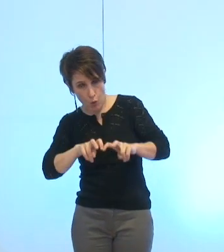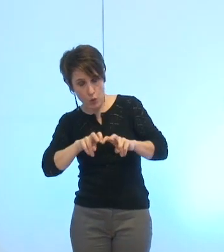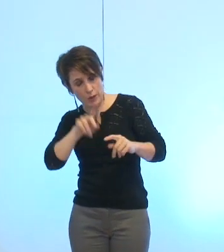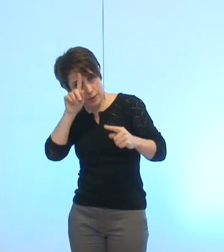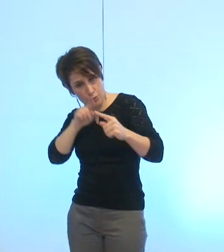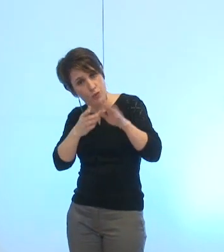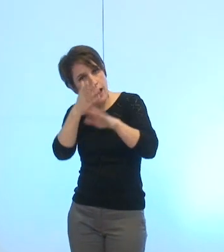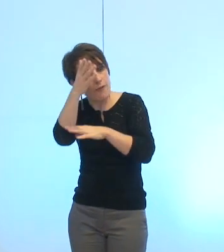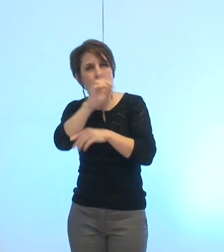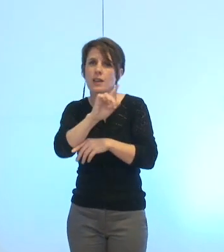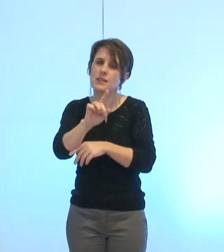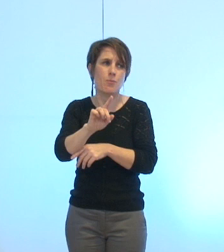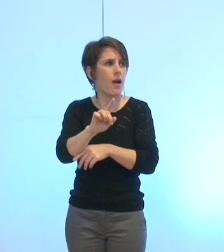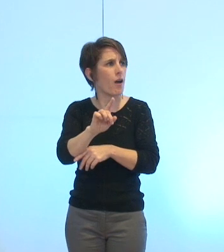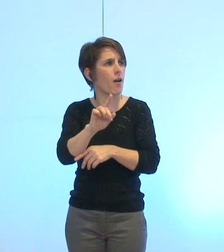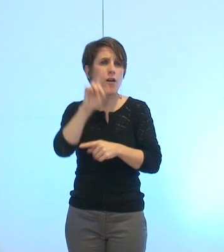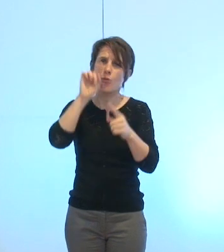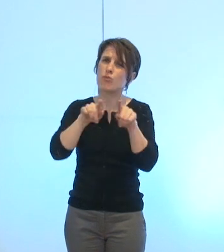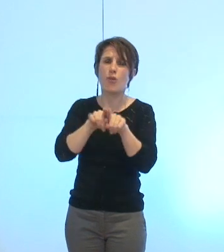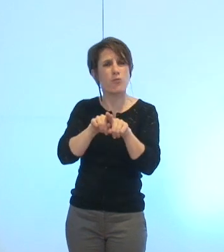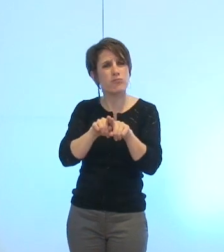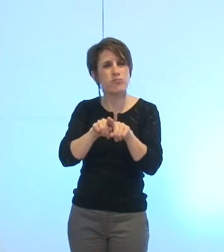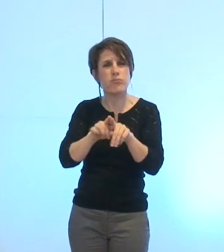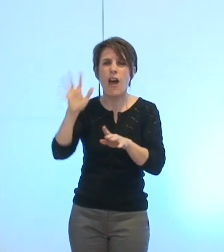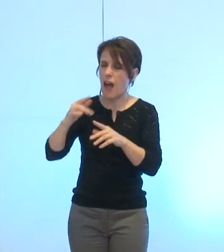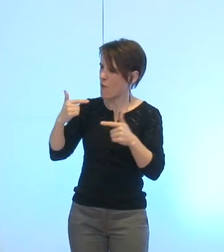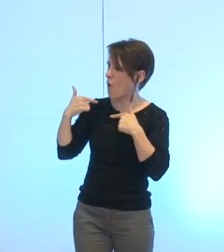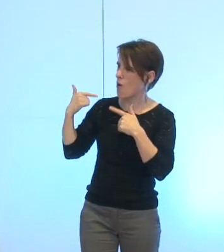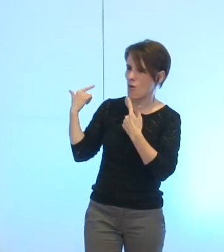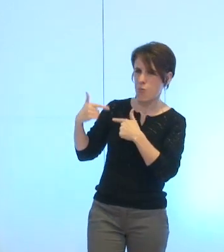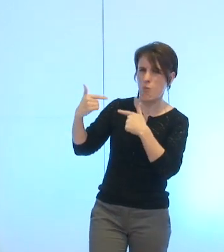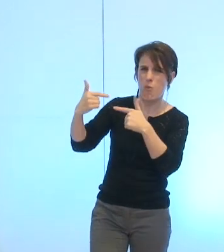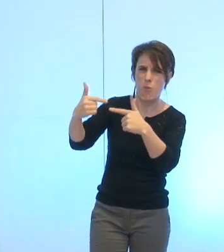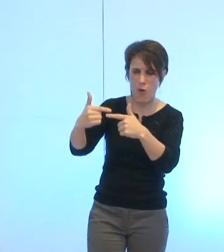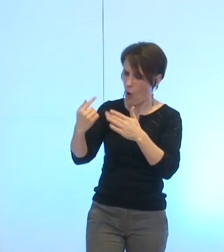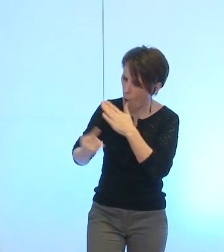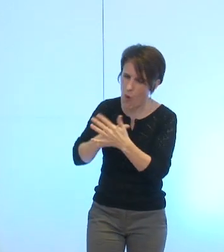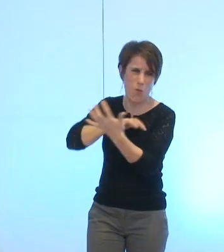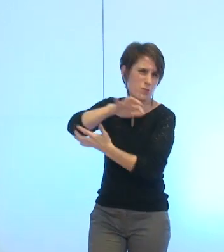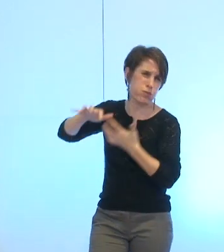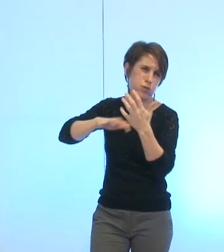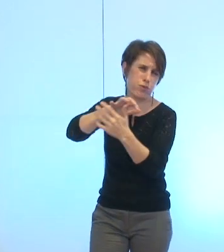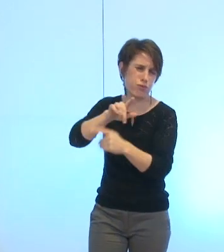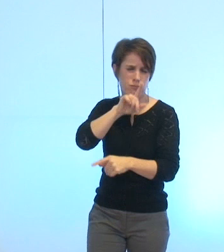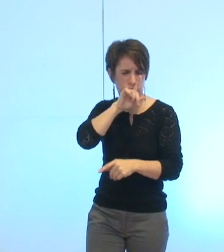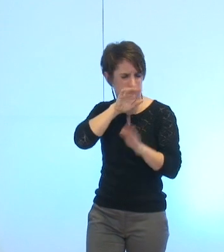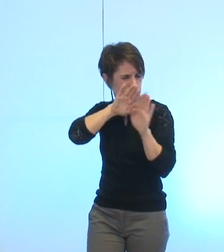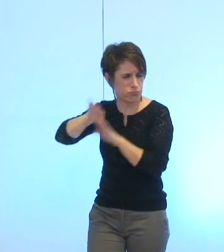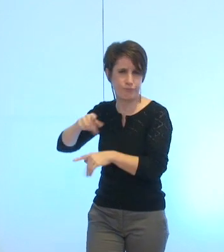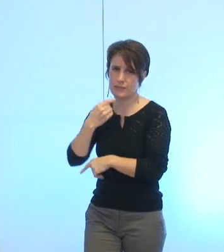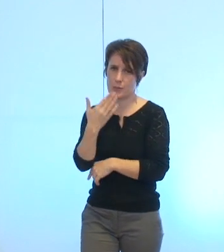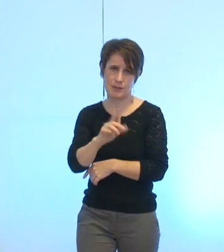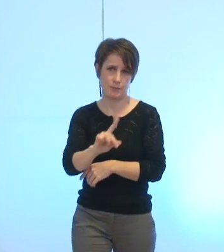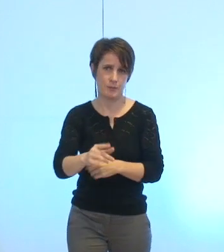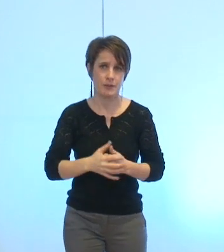et non dans une logique de raviver les débat que nous avons depuis plusieurs années sur la conduite passée des affaires publiques de notre